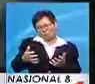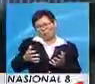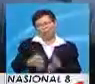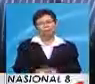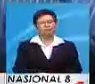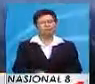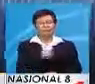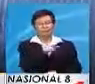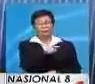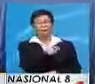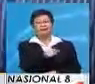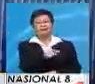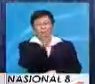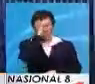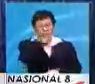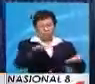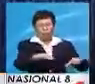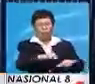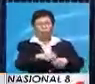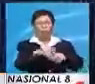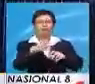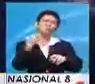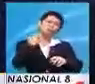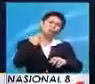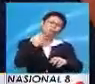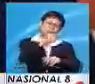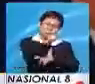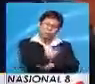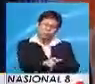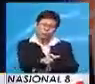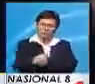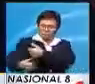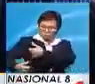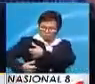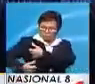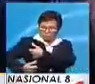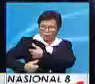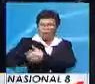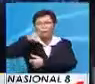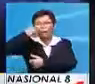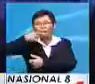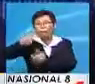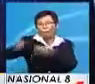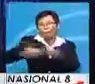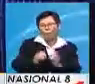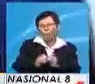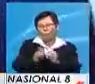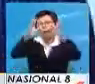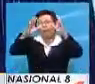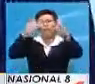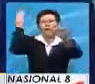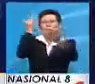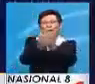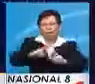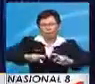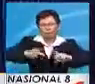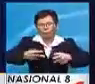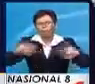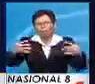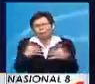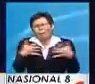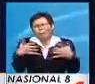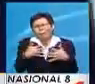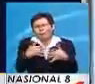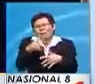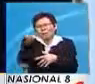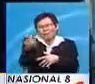dia sebelum ini dakwa melakukan ugutan jenayah terhadap Seorang anggota tentera dengan menyatakan membawa bom sehingga menyebabkan ketakutan